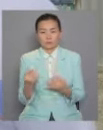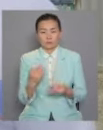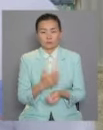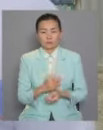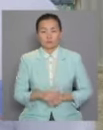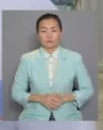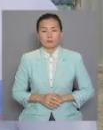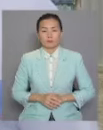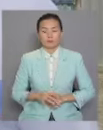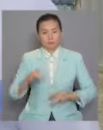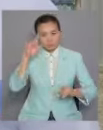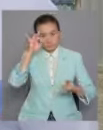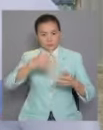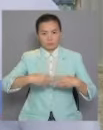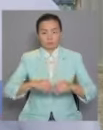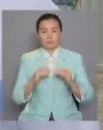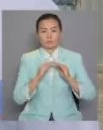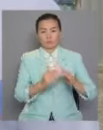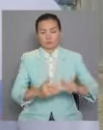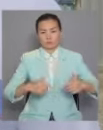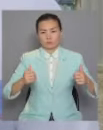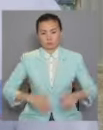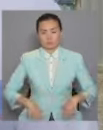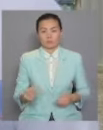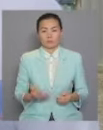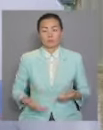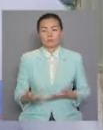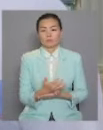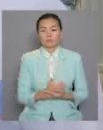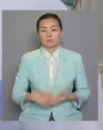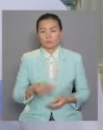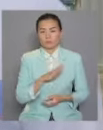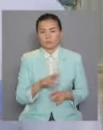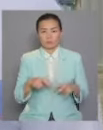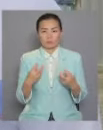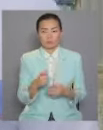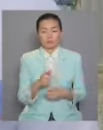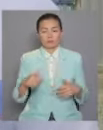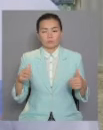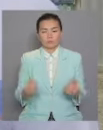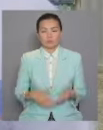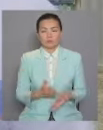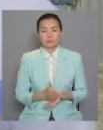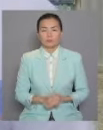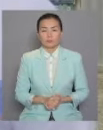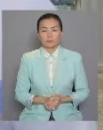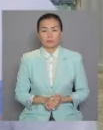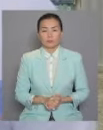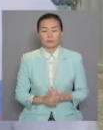бір жағдайы төмен отбасына үй беруді ұйғарып, осы комиссия мүшелері болып шешіп, осы